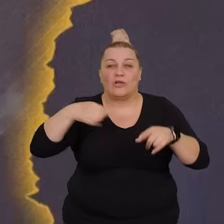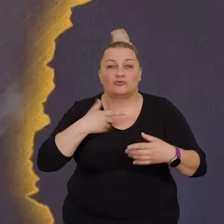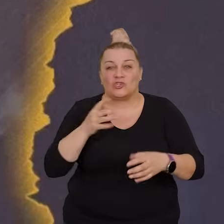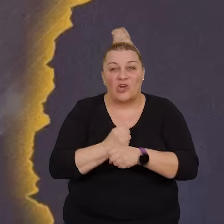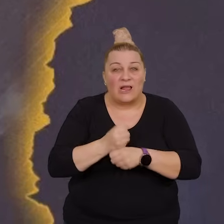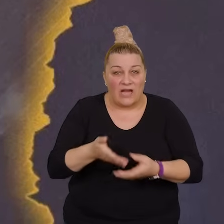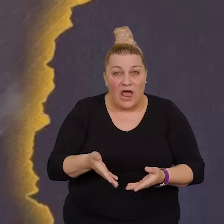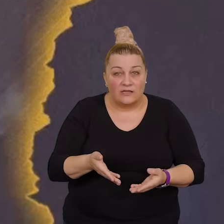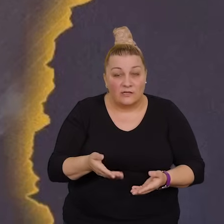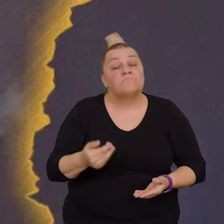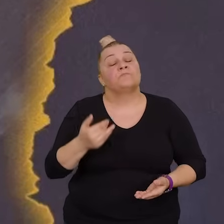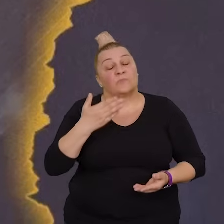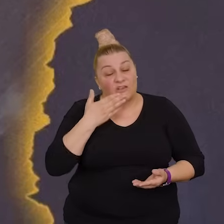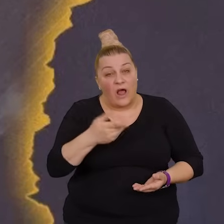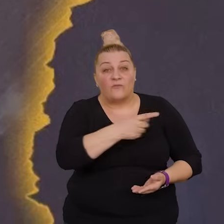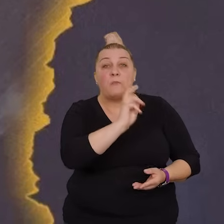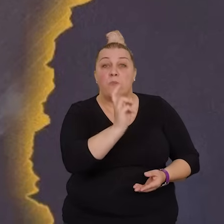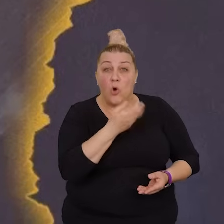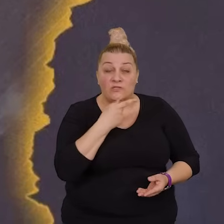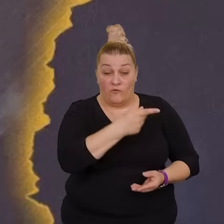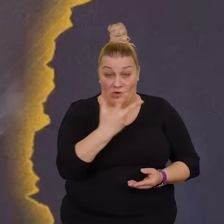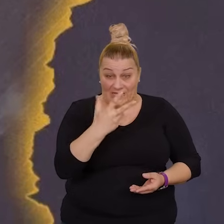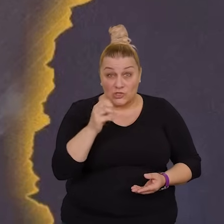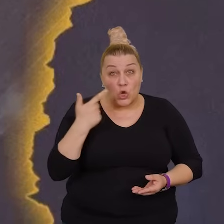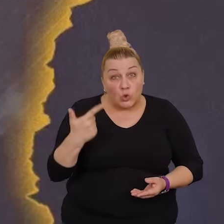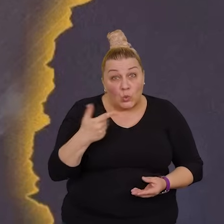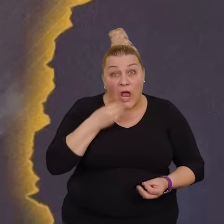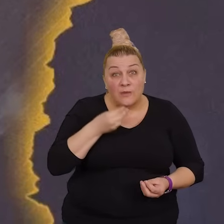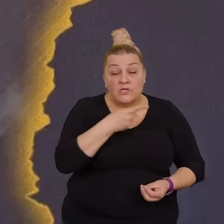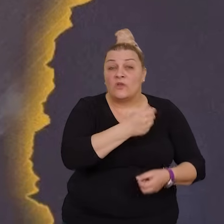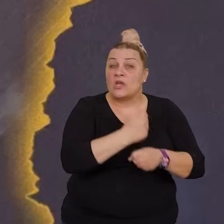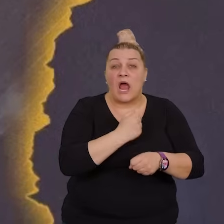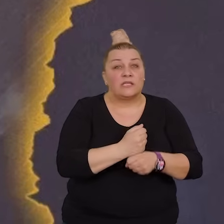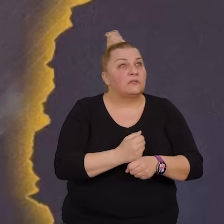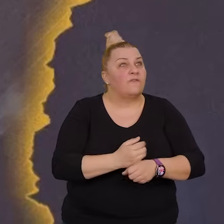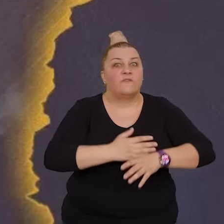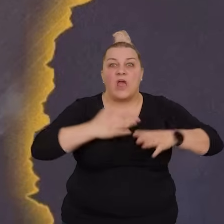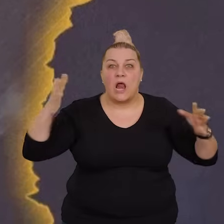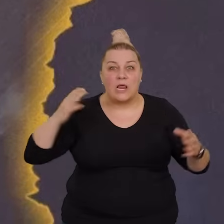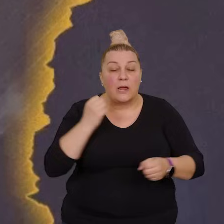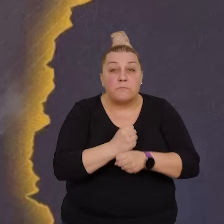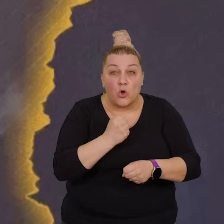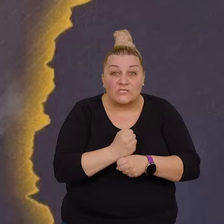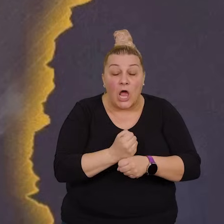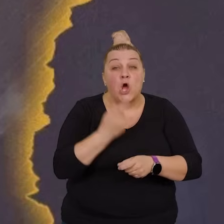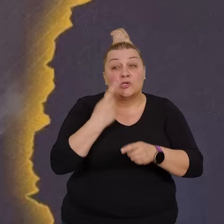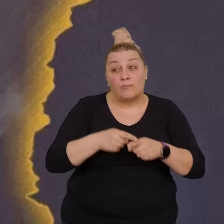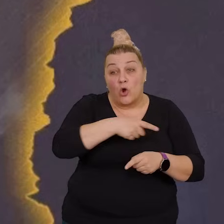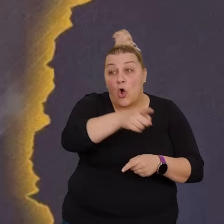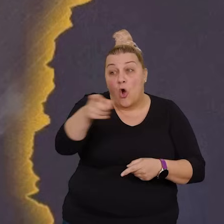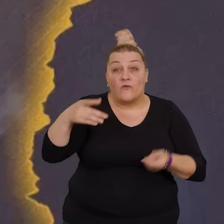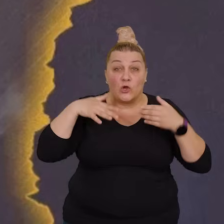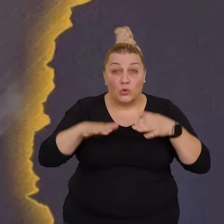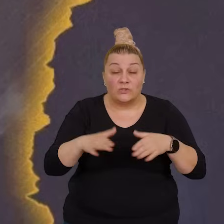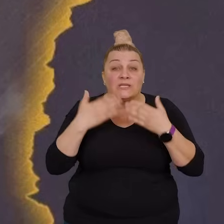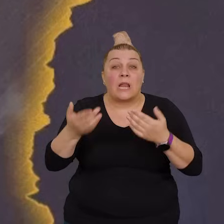radite, ovo je 302. emisija, mislim da radite jedan strašno važan posao, jer ti ljudi su stavili na kocku